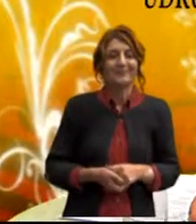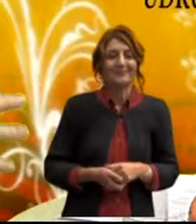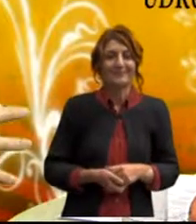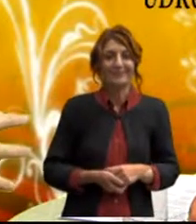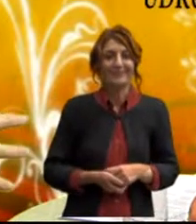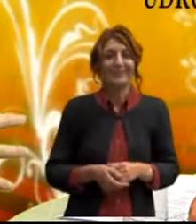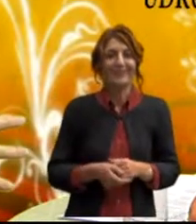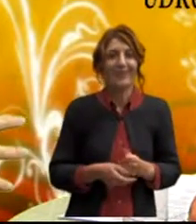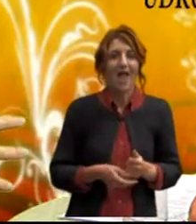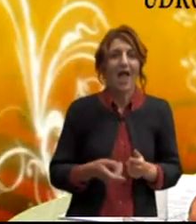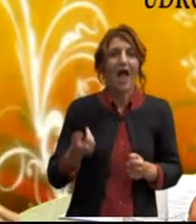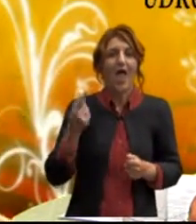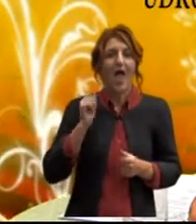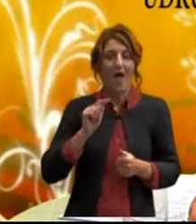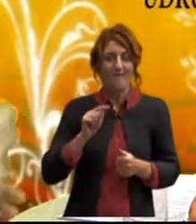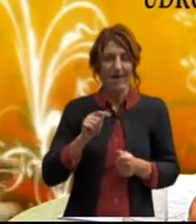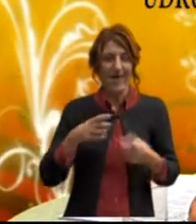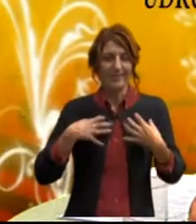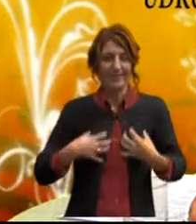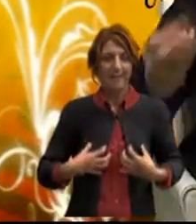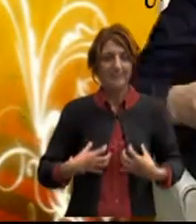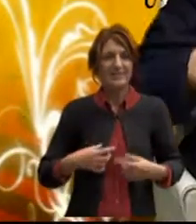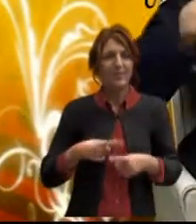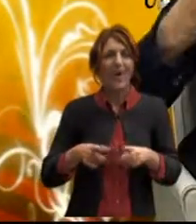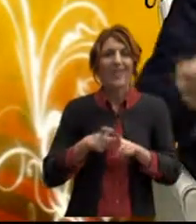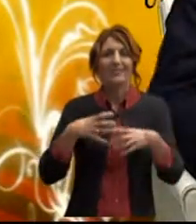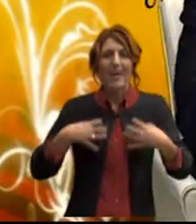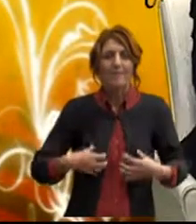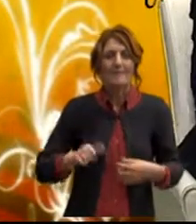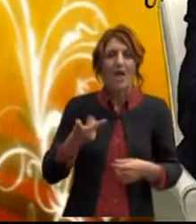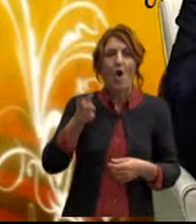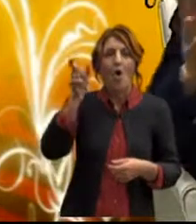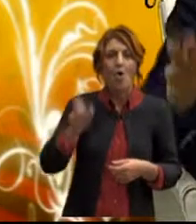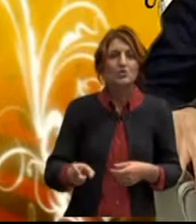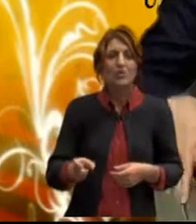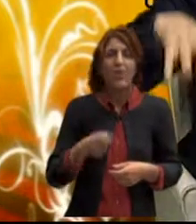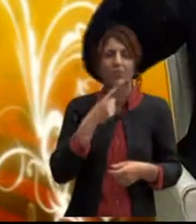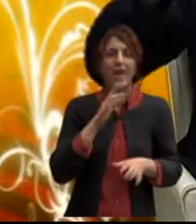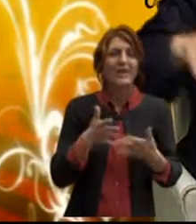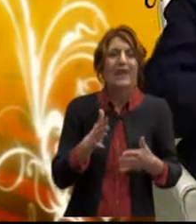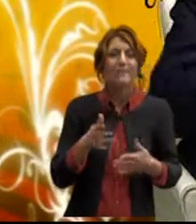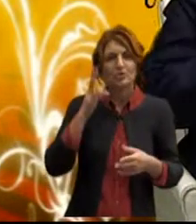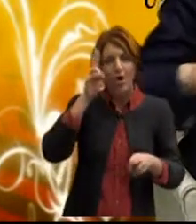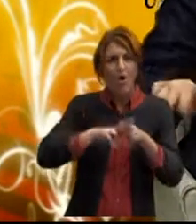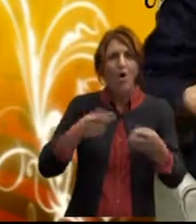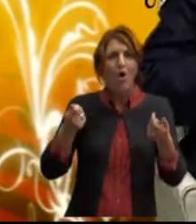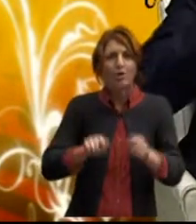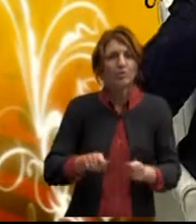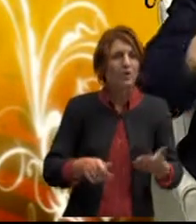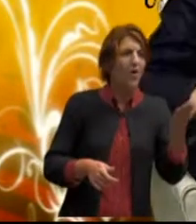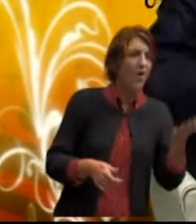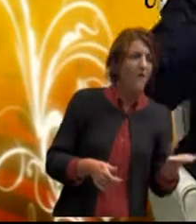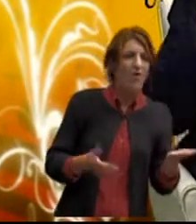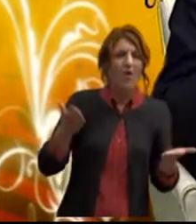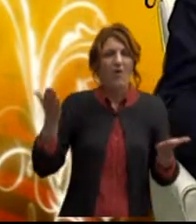Ovo je sve u funkciji depresije. Da. Zato što depresivci su osobe, dakle, koje jednostavno ne mogu da se odluče. Oni ambivalencija, jedan